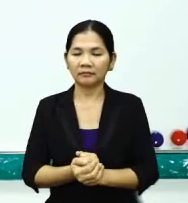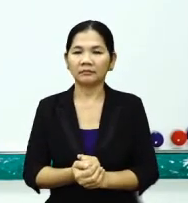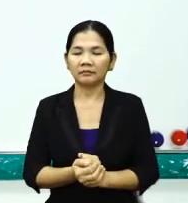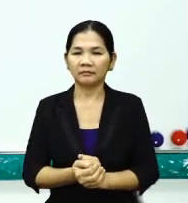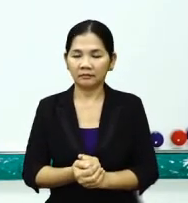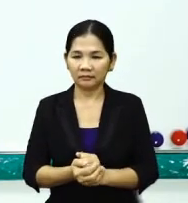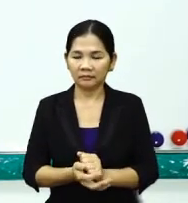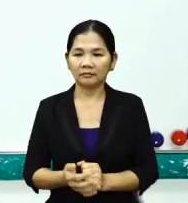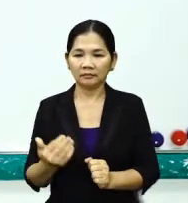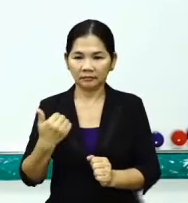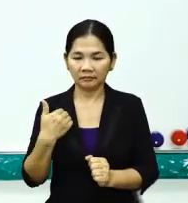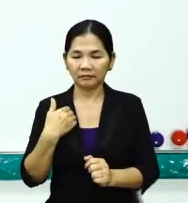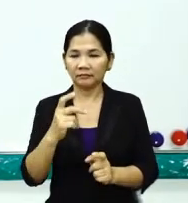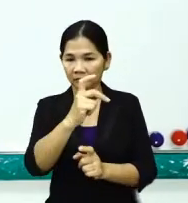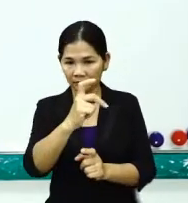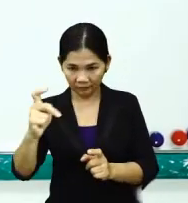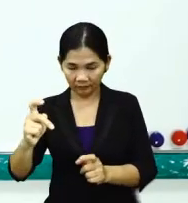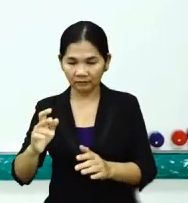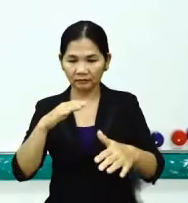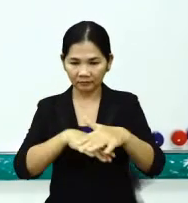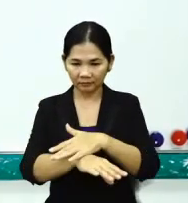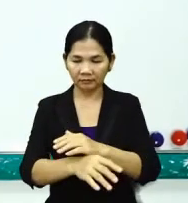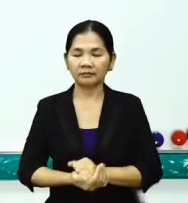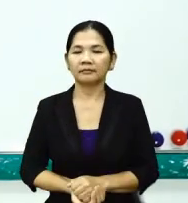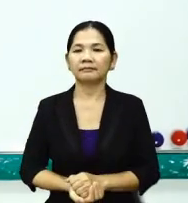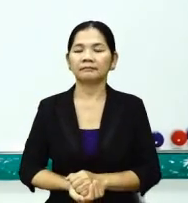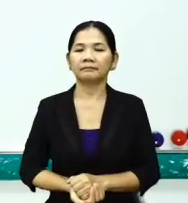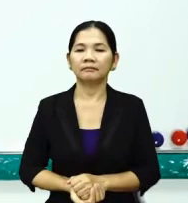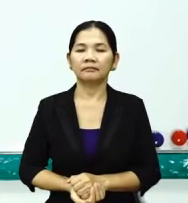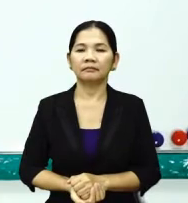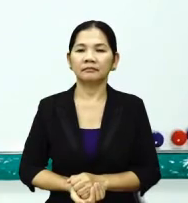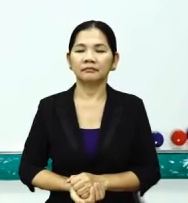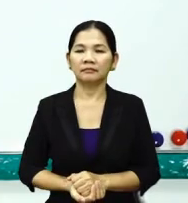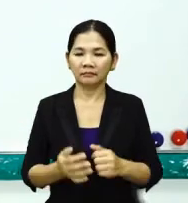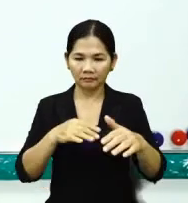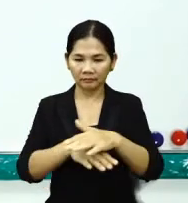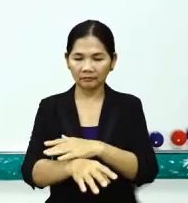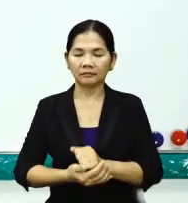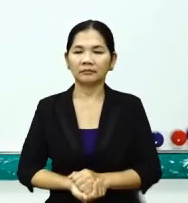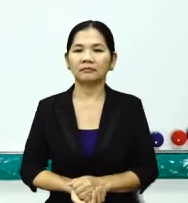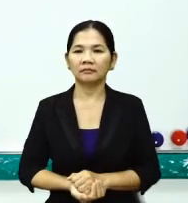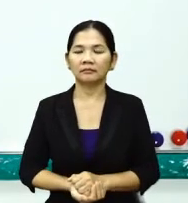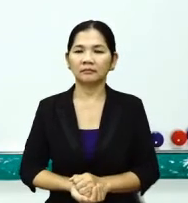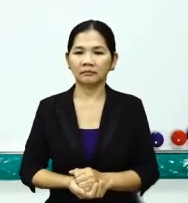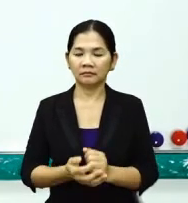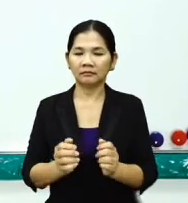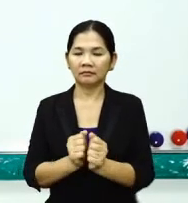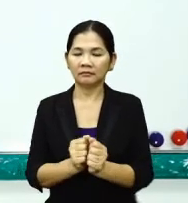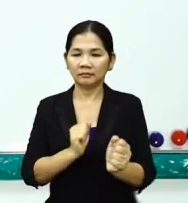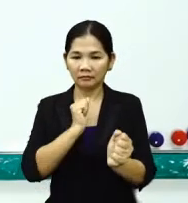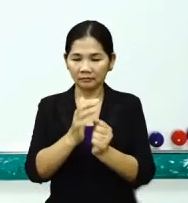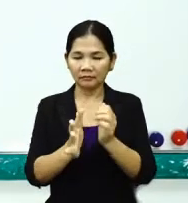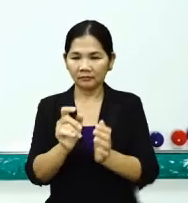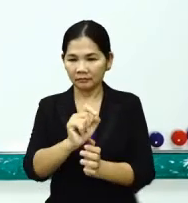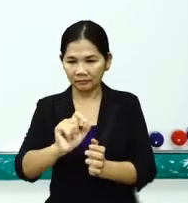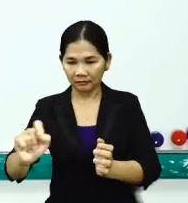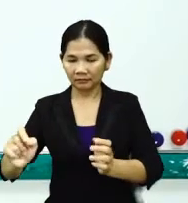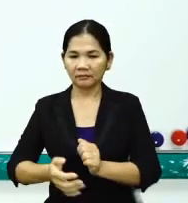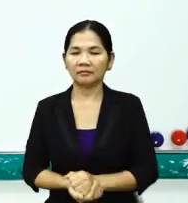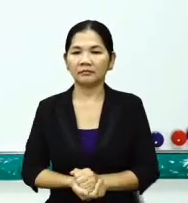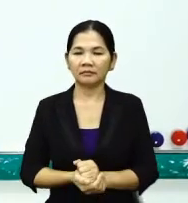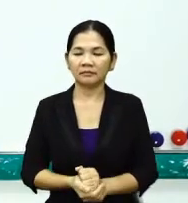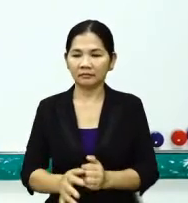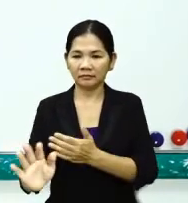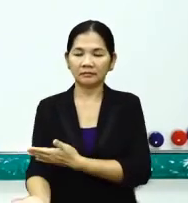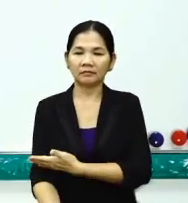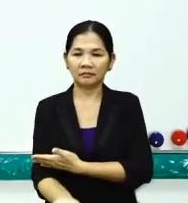chọn nâng cả lá để dương bằng toát để dương cụ tế cái dương cho mà cả lá mà con chà cho bằng toát chà chập đám xa xế bước